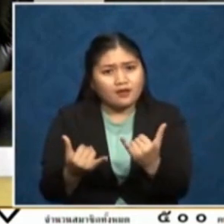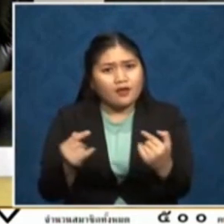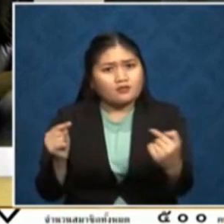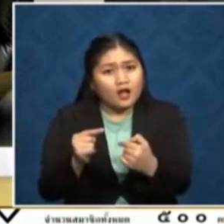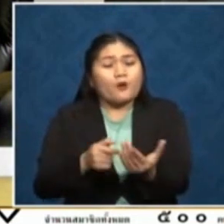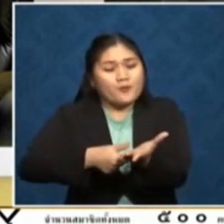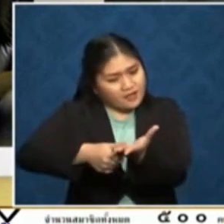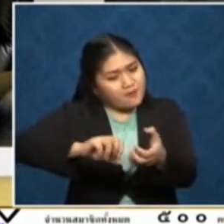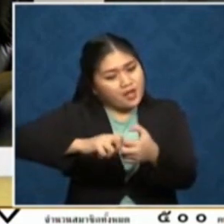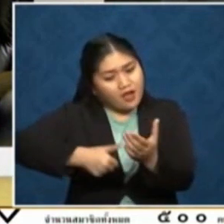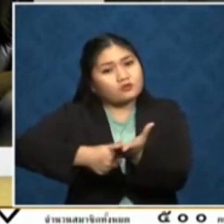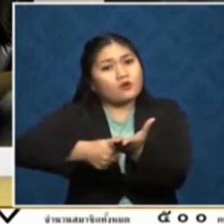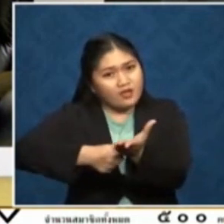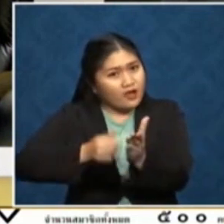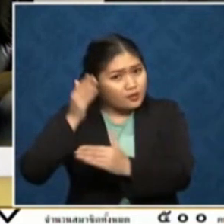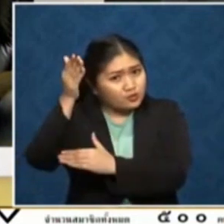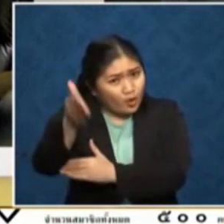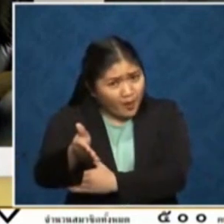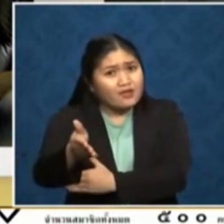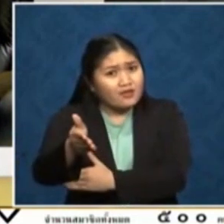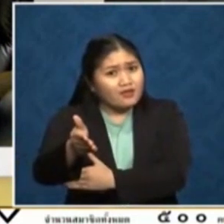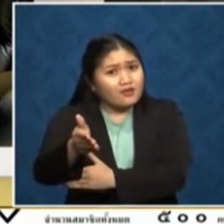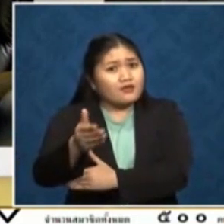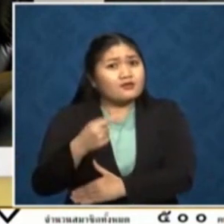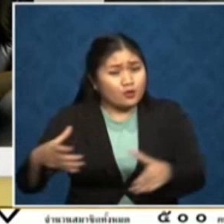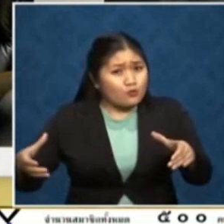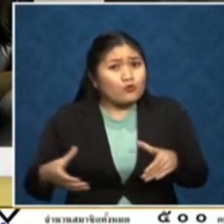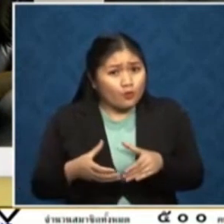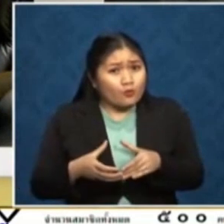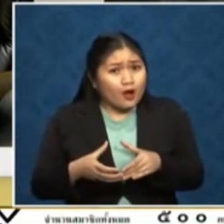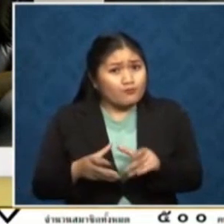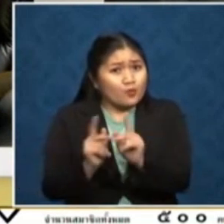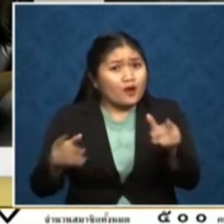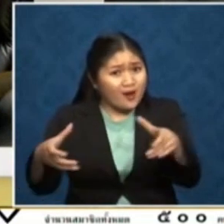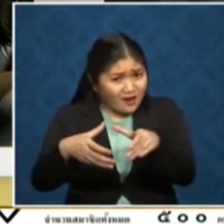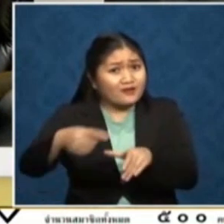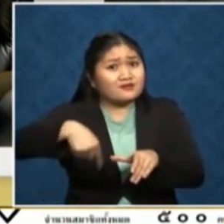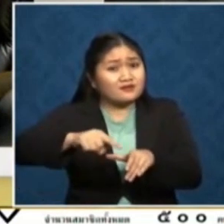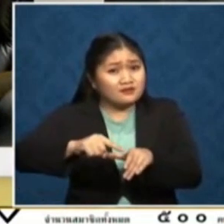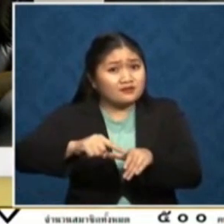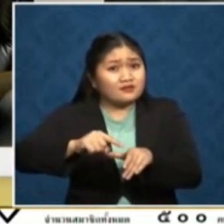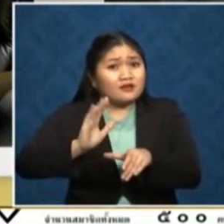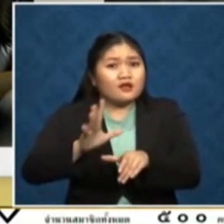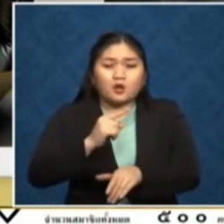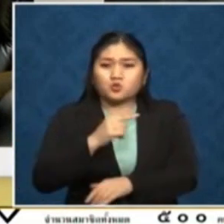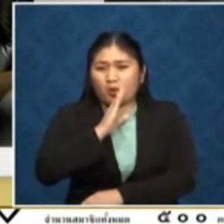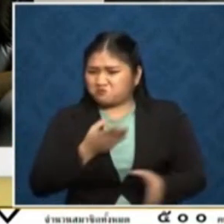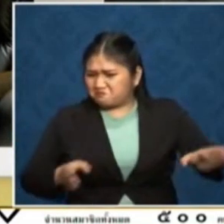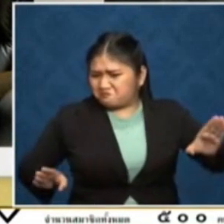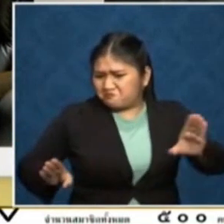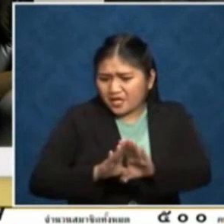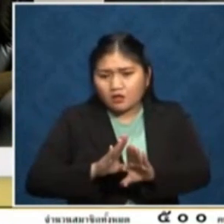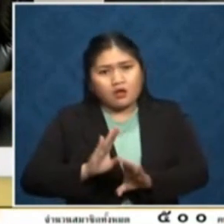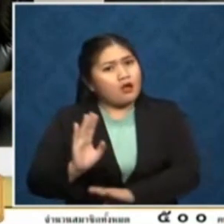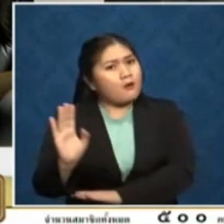ความรู้สึกเพื่อประชาชนจริงๆถ้าท่านเห็นแก่กลุ่ม LGBT จริงๆท่านต้องยอมรับกฎหมายฉบับนี้